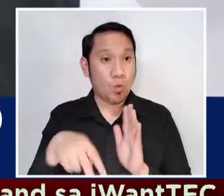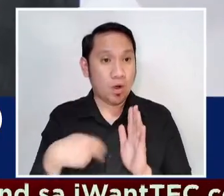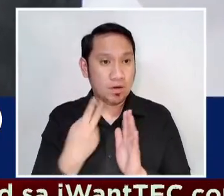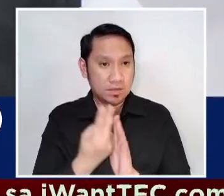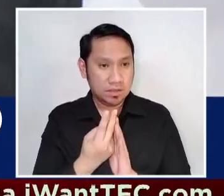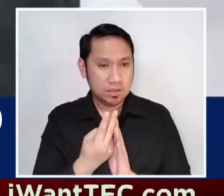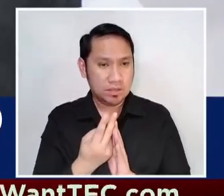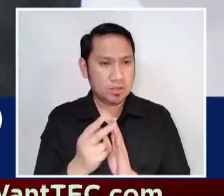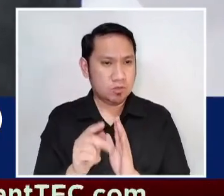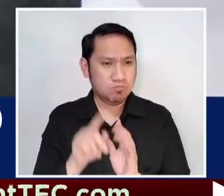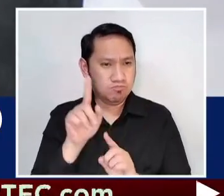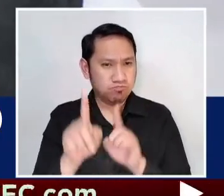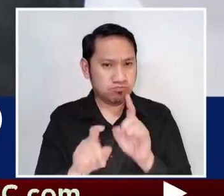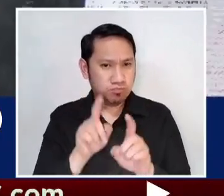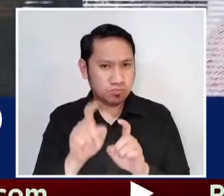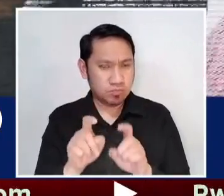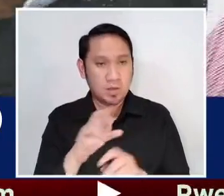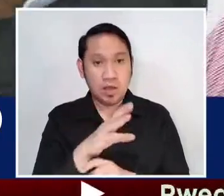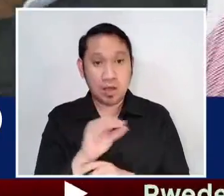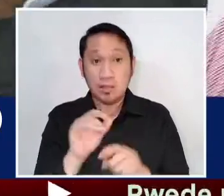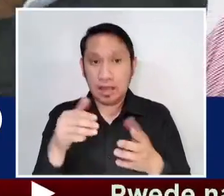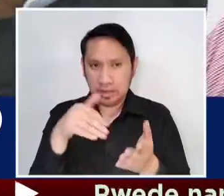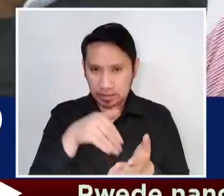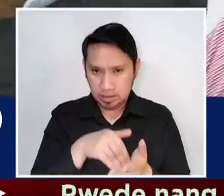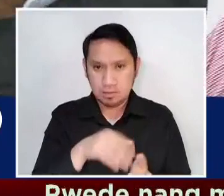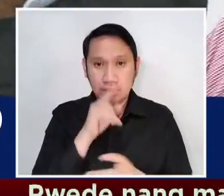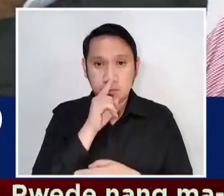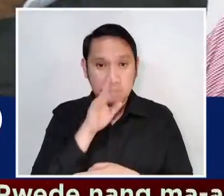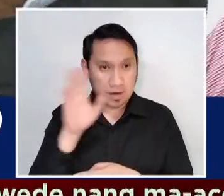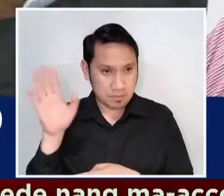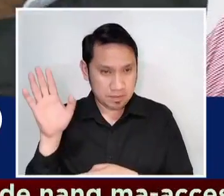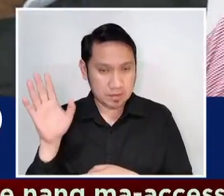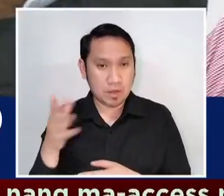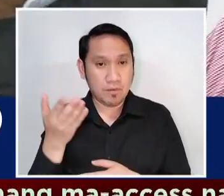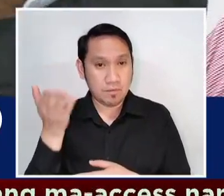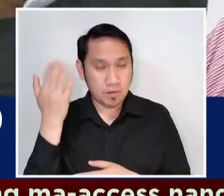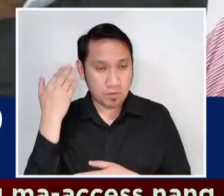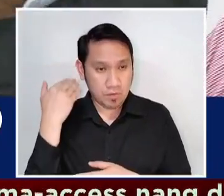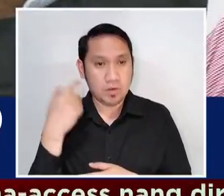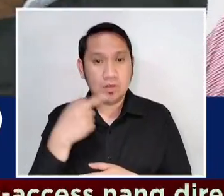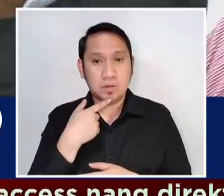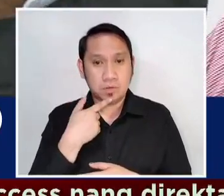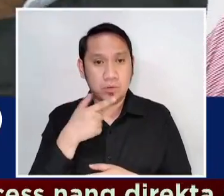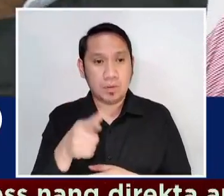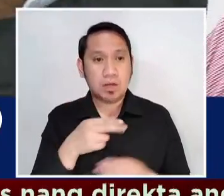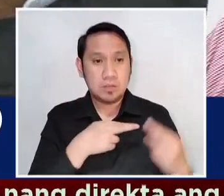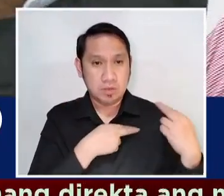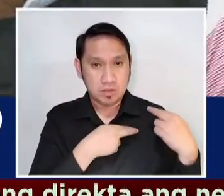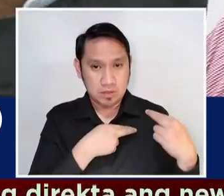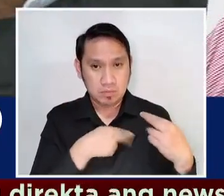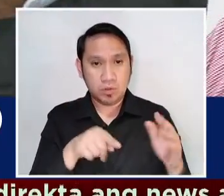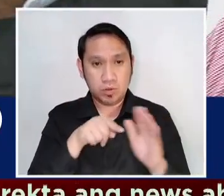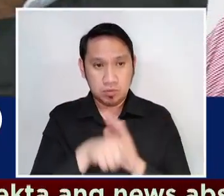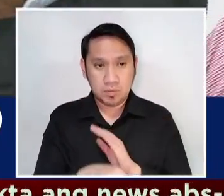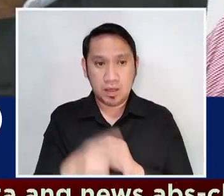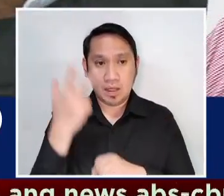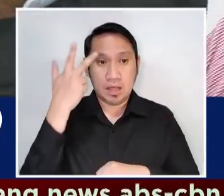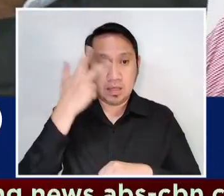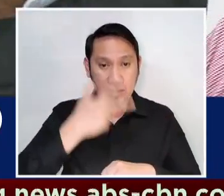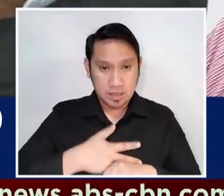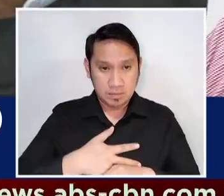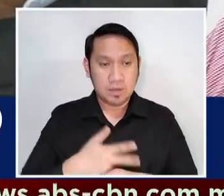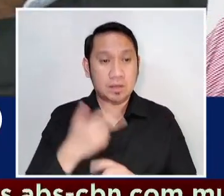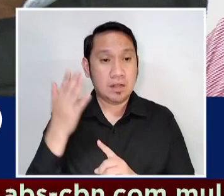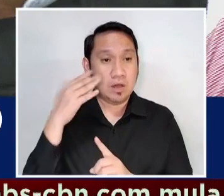pagdinig kung saan muling pinanumpaan ni Escorial ang naunang salaysay na umaako sa pagbaril kay Lapid ng 3 beses noong